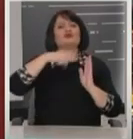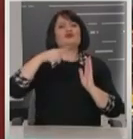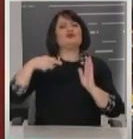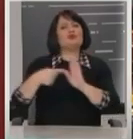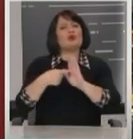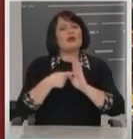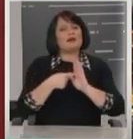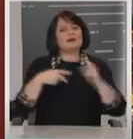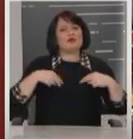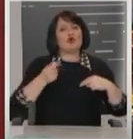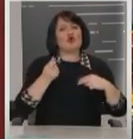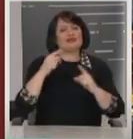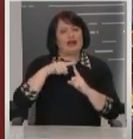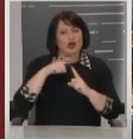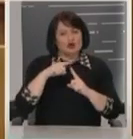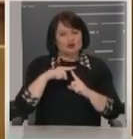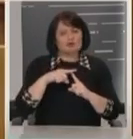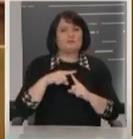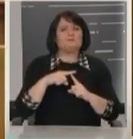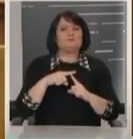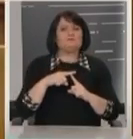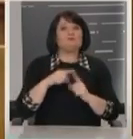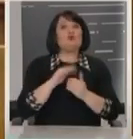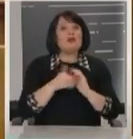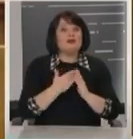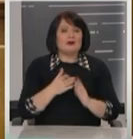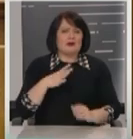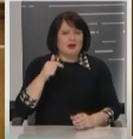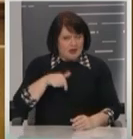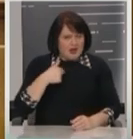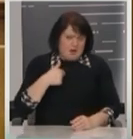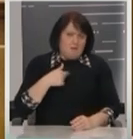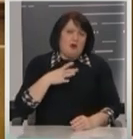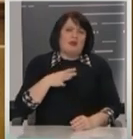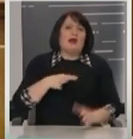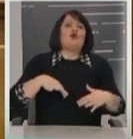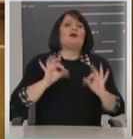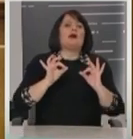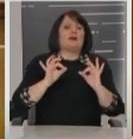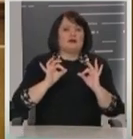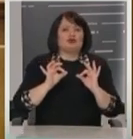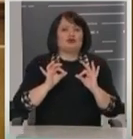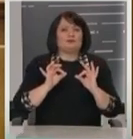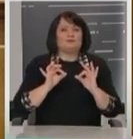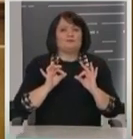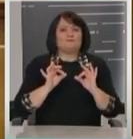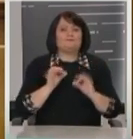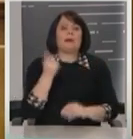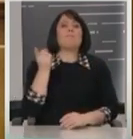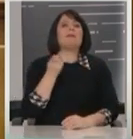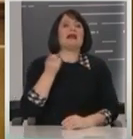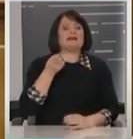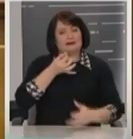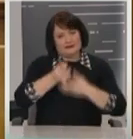ο Υπουργός Οικονομικών. Εγώ όμως θέλω να ξεκινήσω κάνοντας μια παρατήρηση